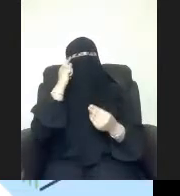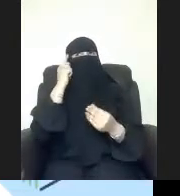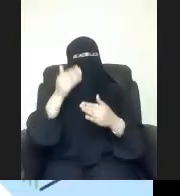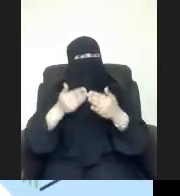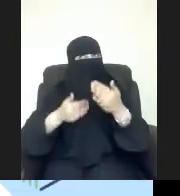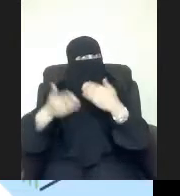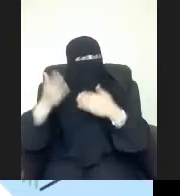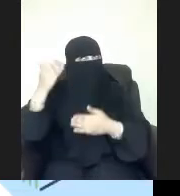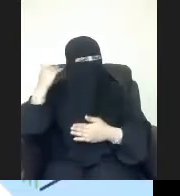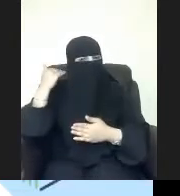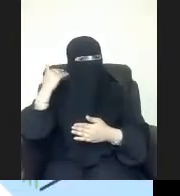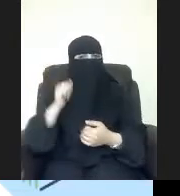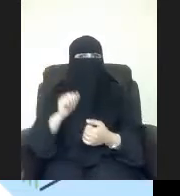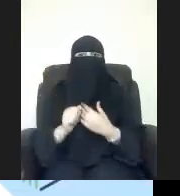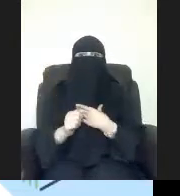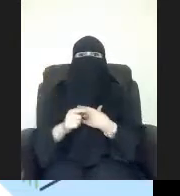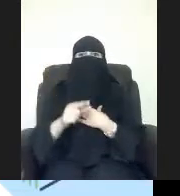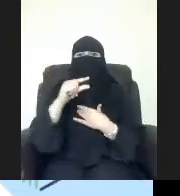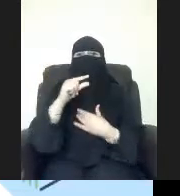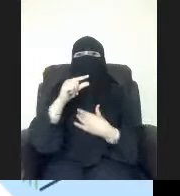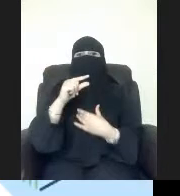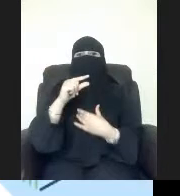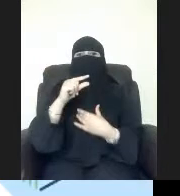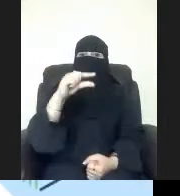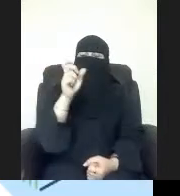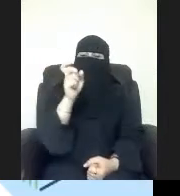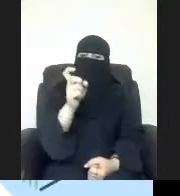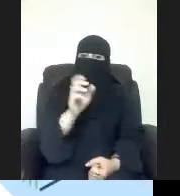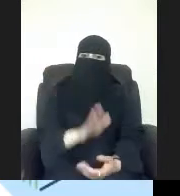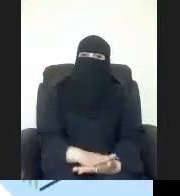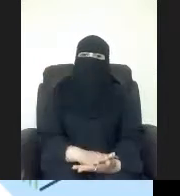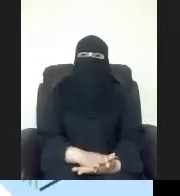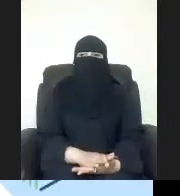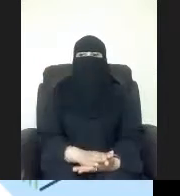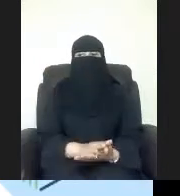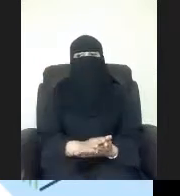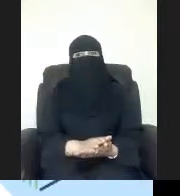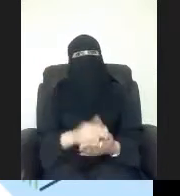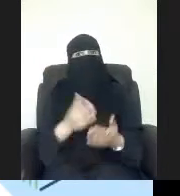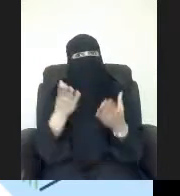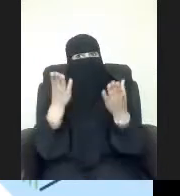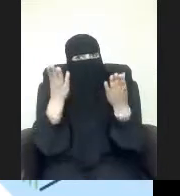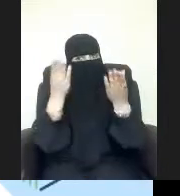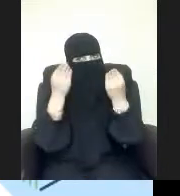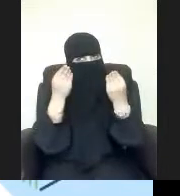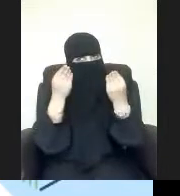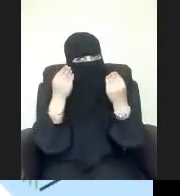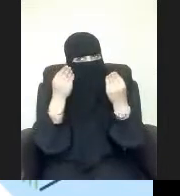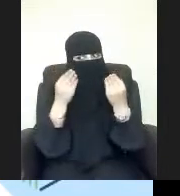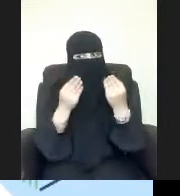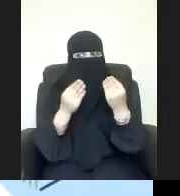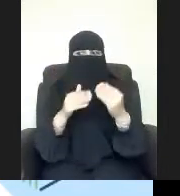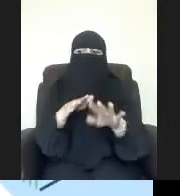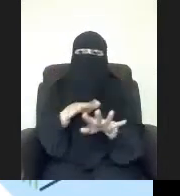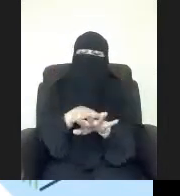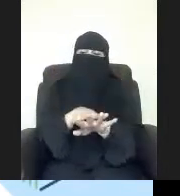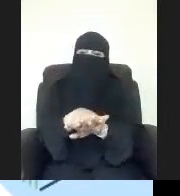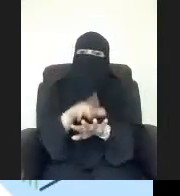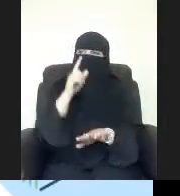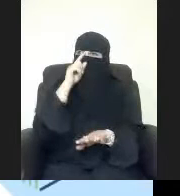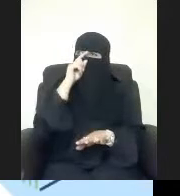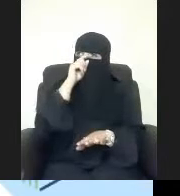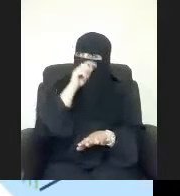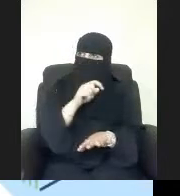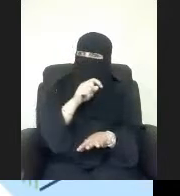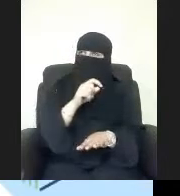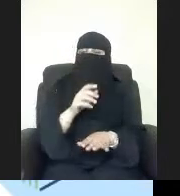كثيرا في تويتر، وكنت أقول أن التعلم المدمج هو طوق النجاة الذي يجب أن نفعله في المرحلة القادمة حتى لا نعود